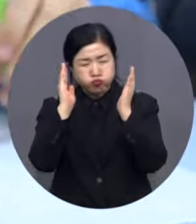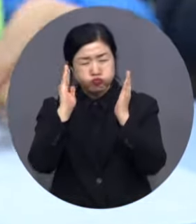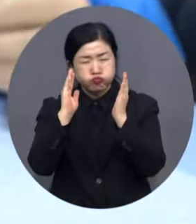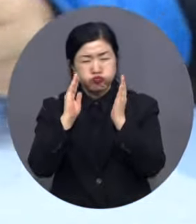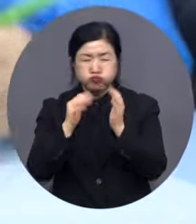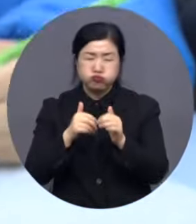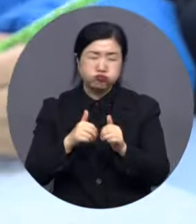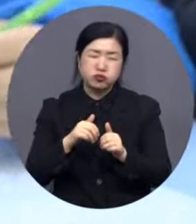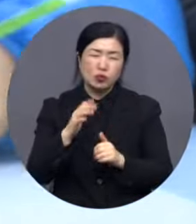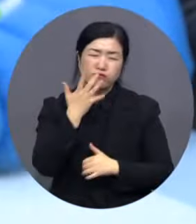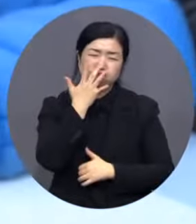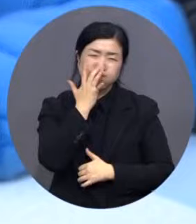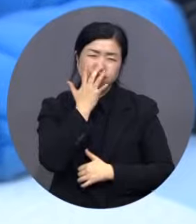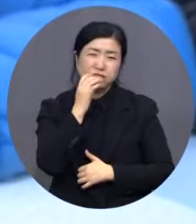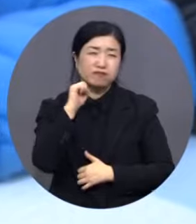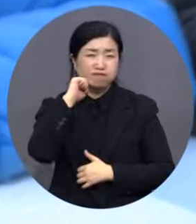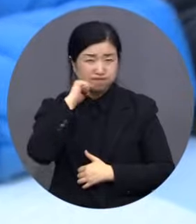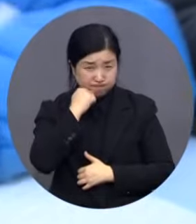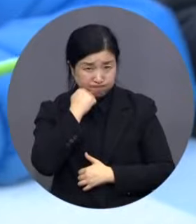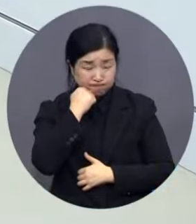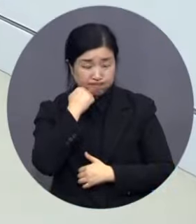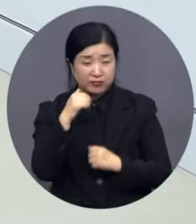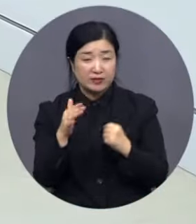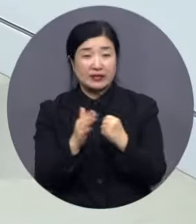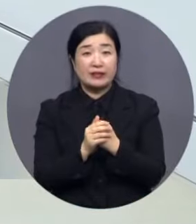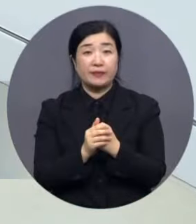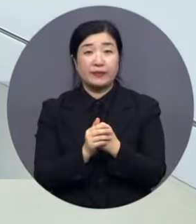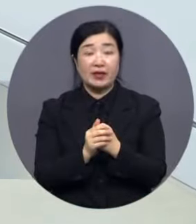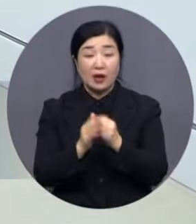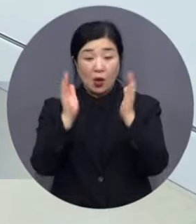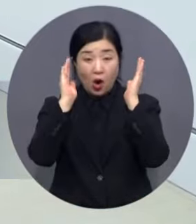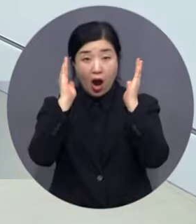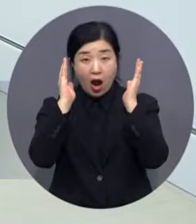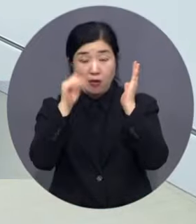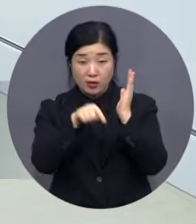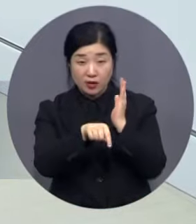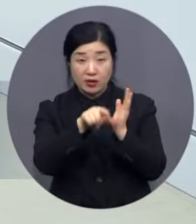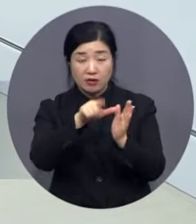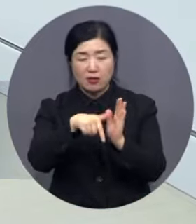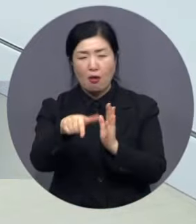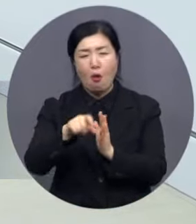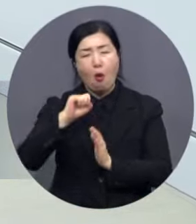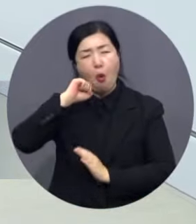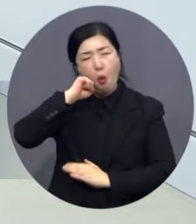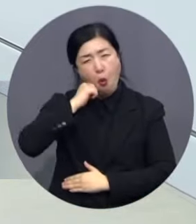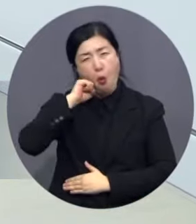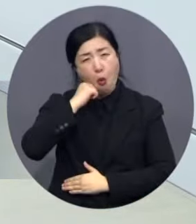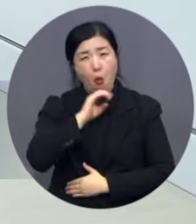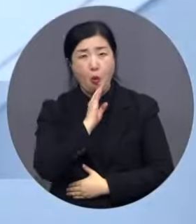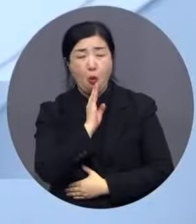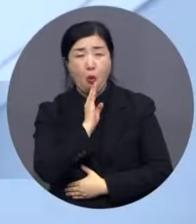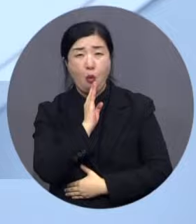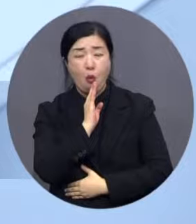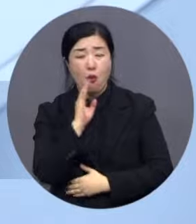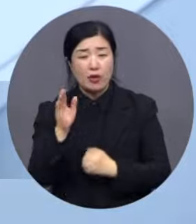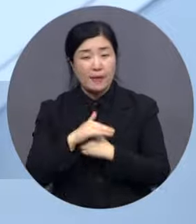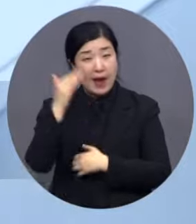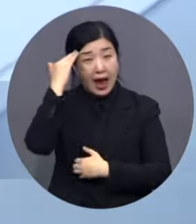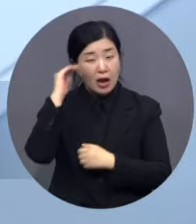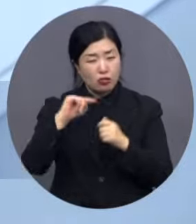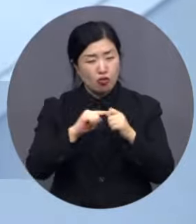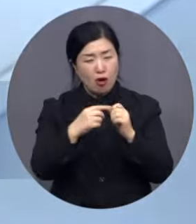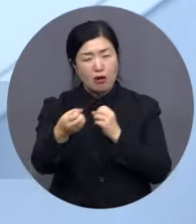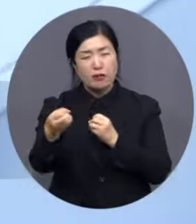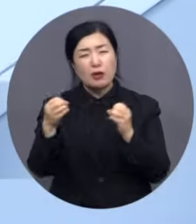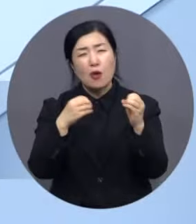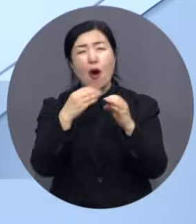경우가 많았기 때문입니다. 수업 시간에도 학습적인 부분에서 많은 어려움을 겪거든요. 그래서 그렇게 한국어